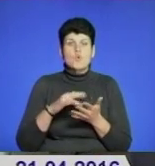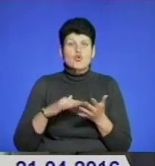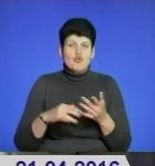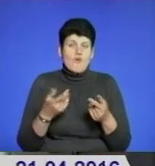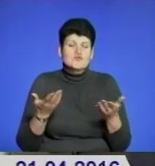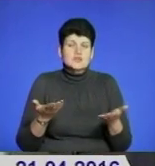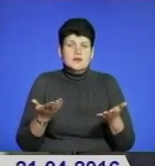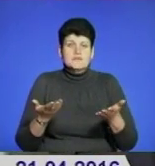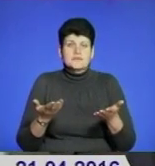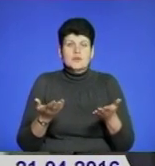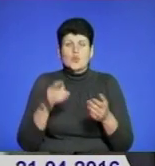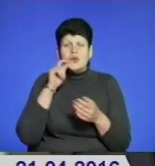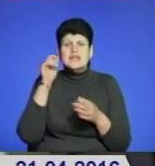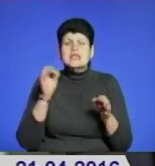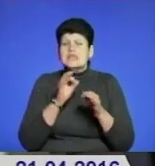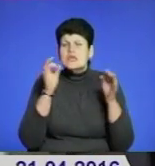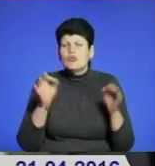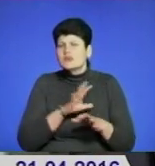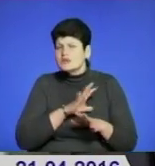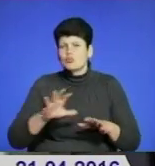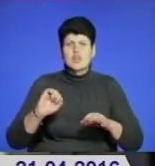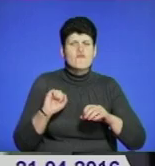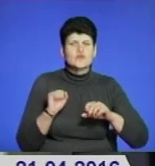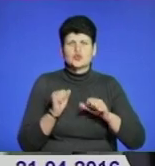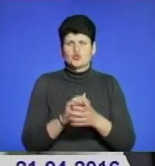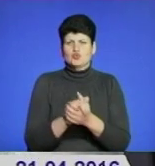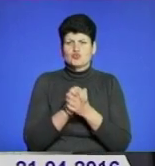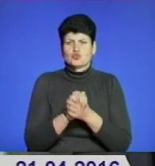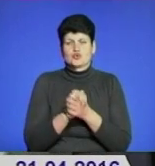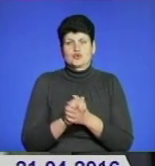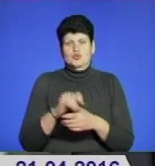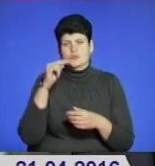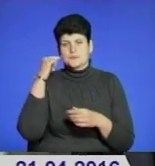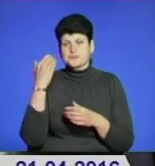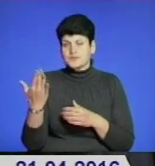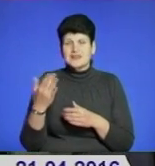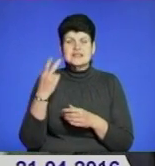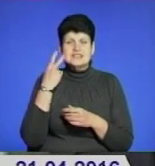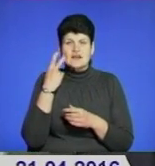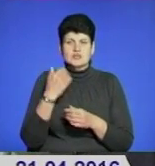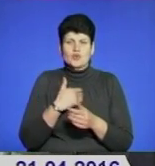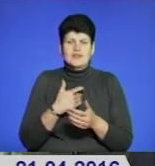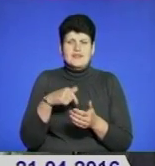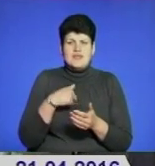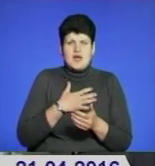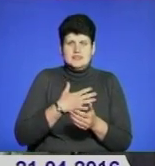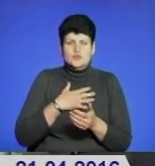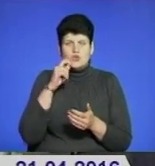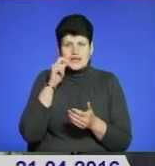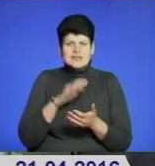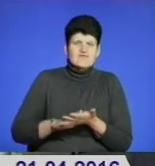своєрідне. Україна ніколи не була в дружніх відносинах із москалями. Вони завжди прагнули нас знищити як народ,